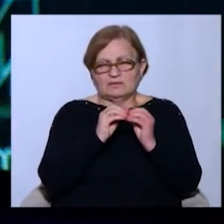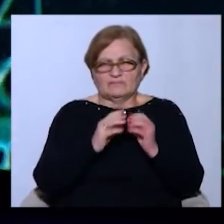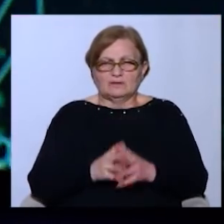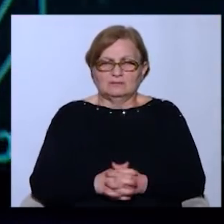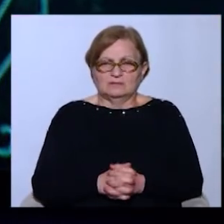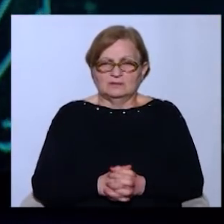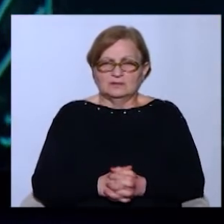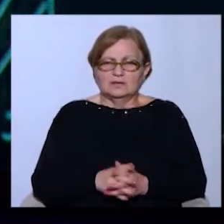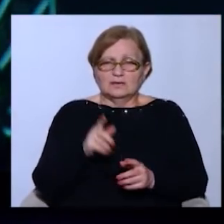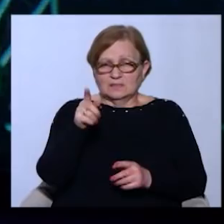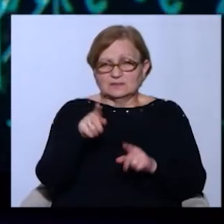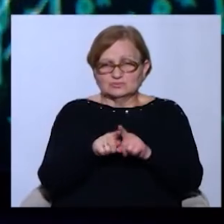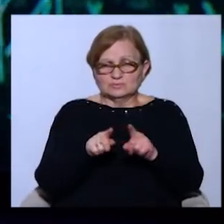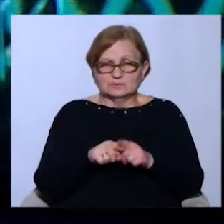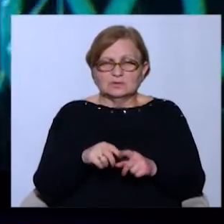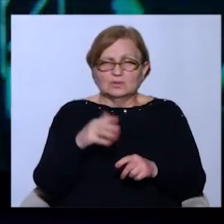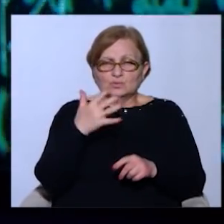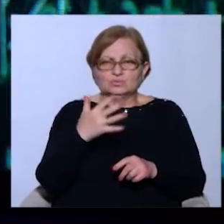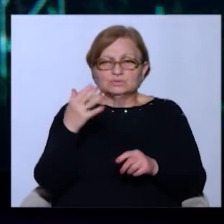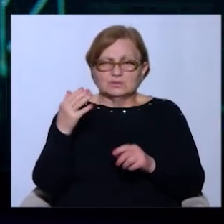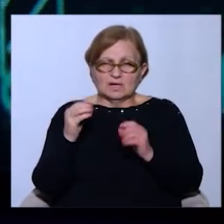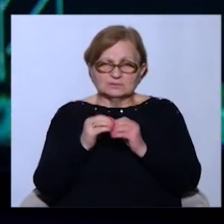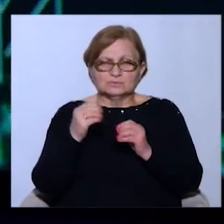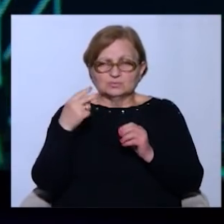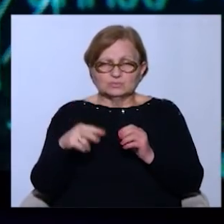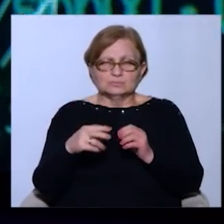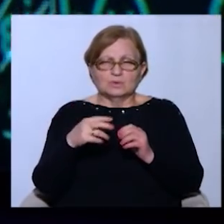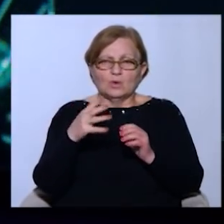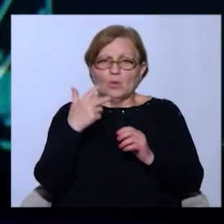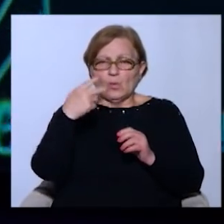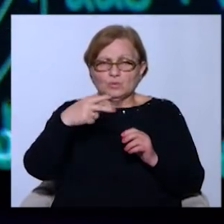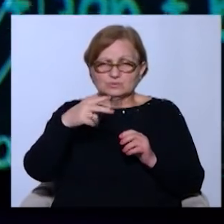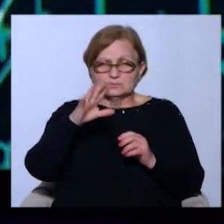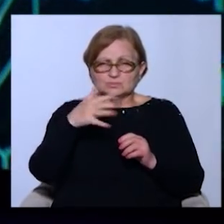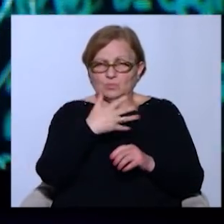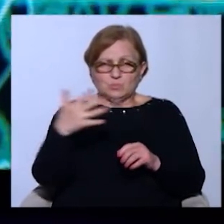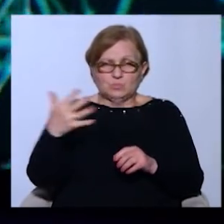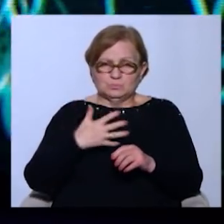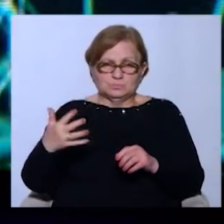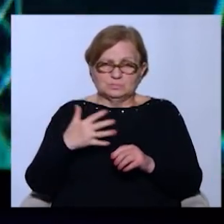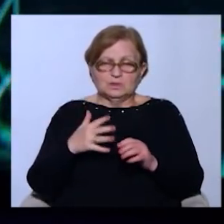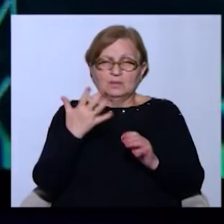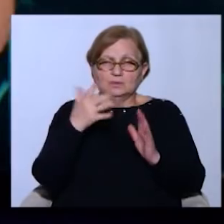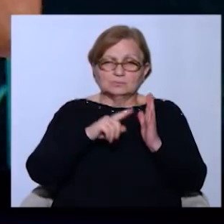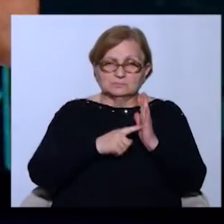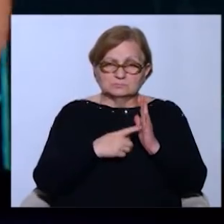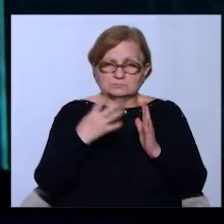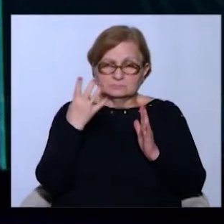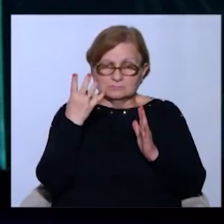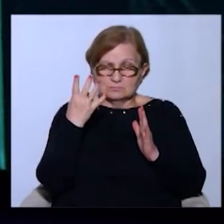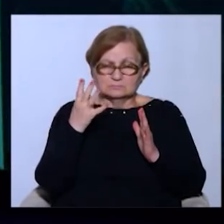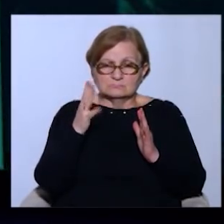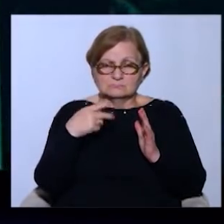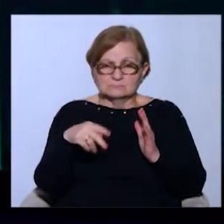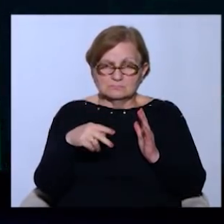მაგალითად 5, 10, 15, 20. 5-5-ად თუ დავთვლით, 5 აღებული 4-ჯერ 20